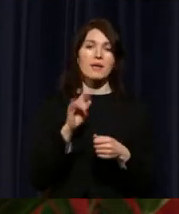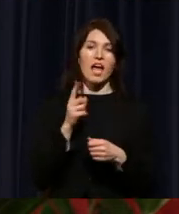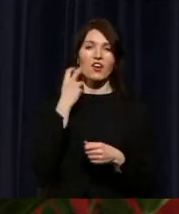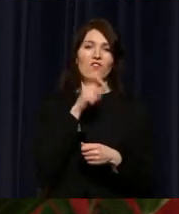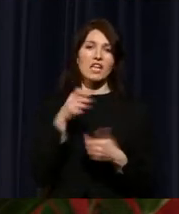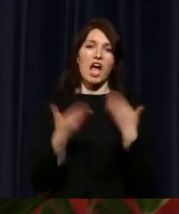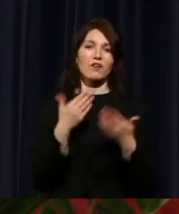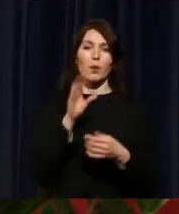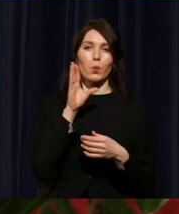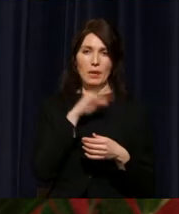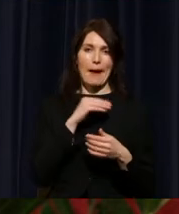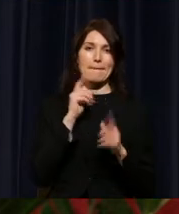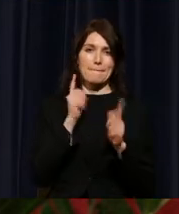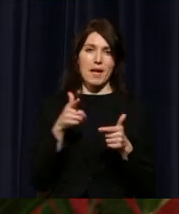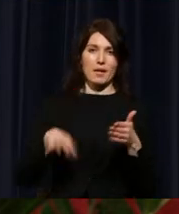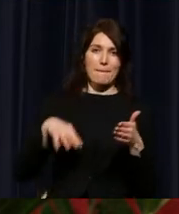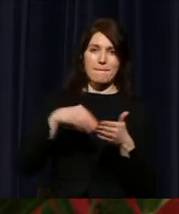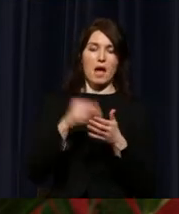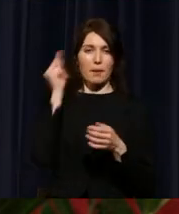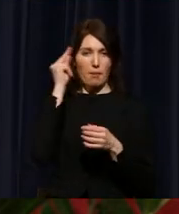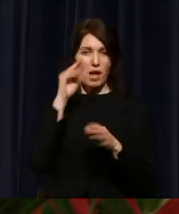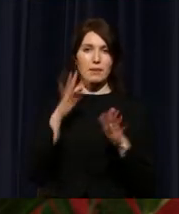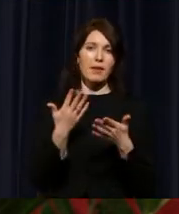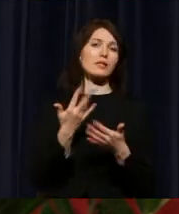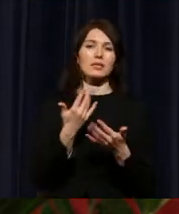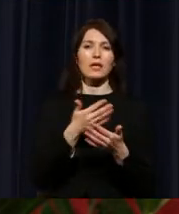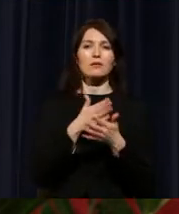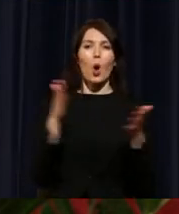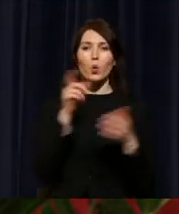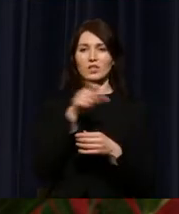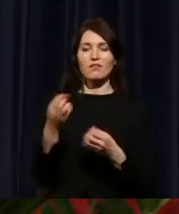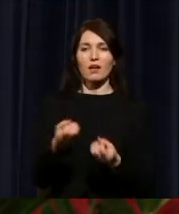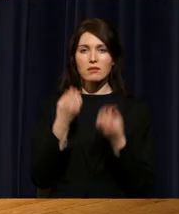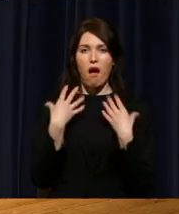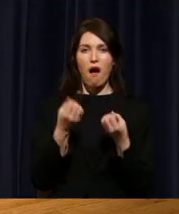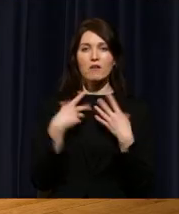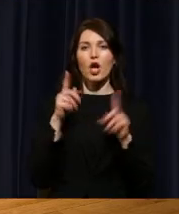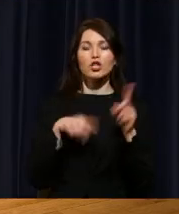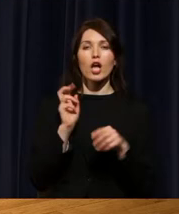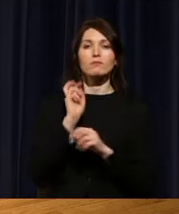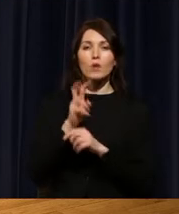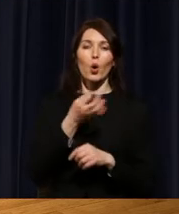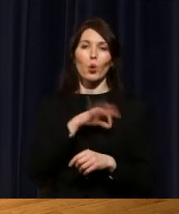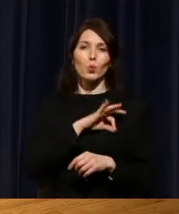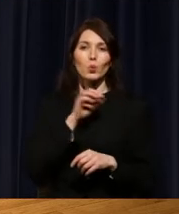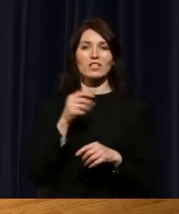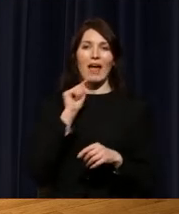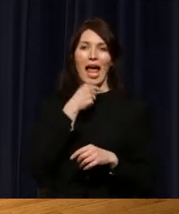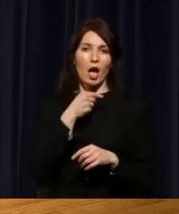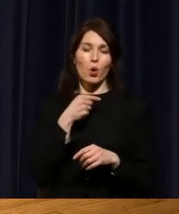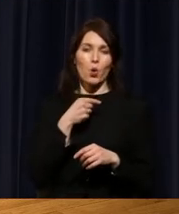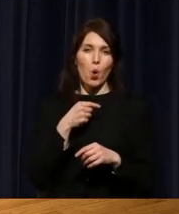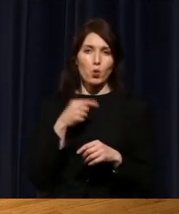varbūt maksā studiju maksu un tamlīdzīgi, bet cik mums daudz nav stāsti, kad, nezinu, cilvēki ir aizgājuši uz juristiem, ekonomistiem, bet tam